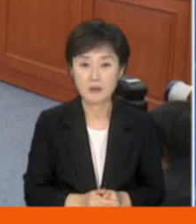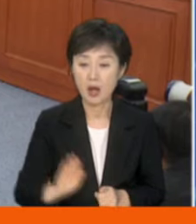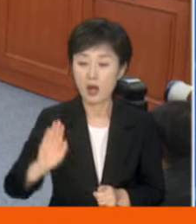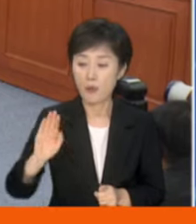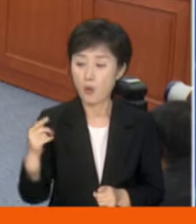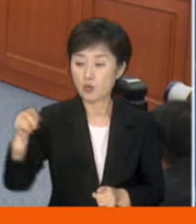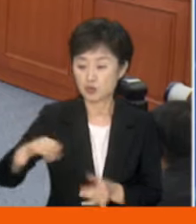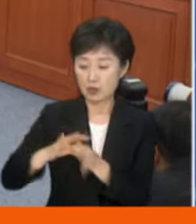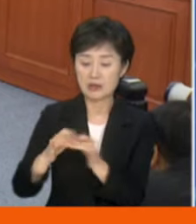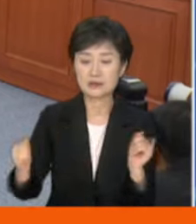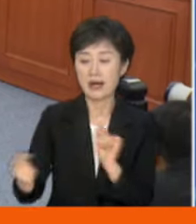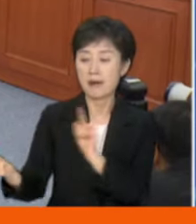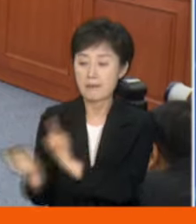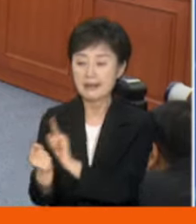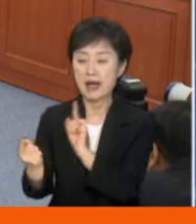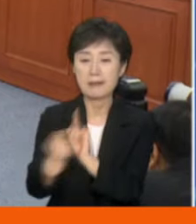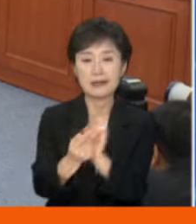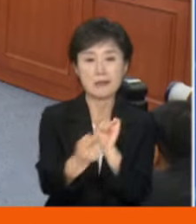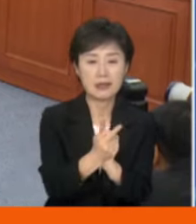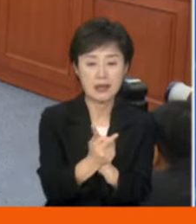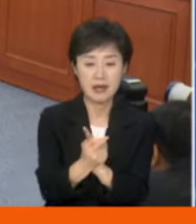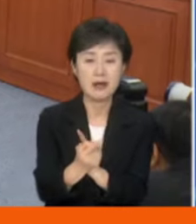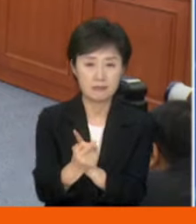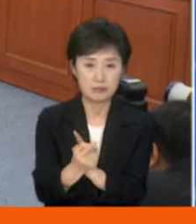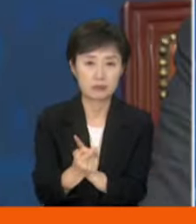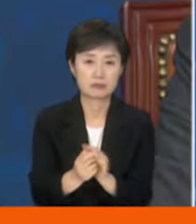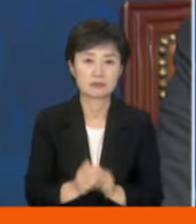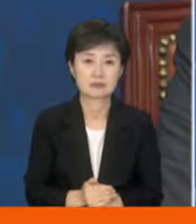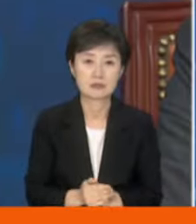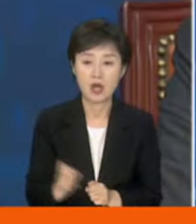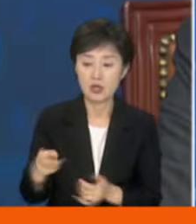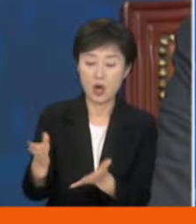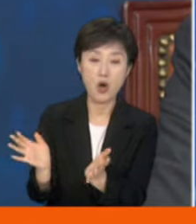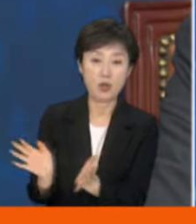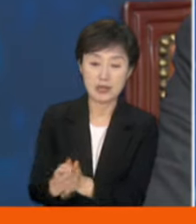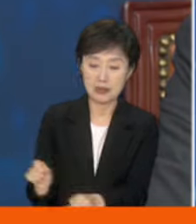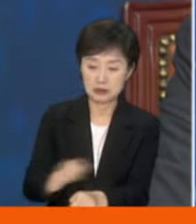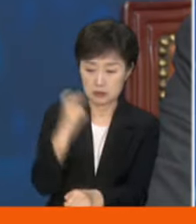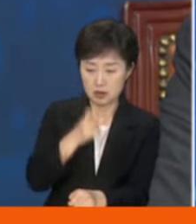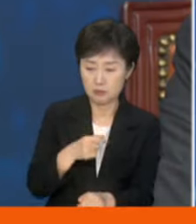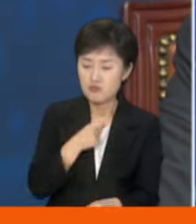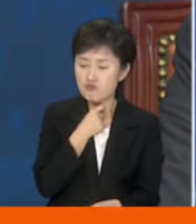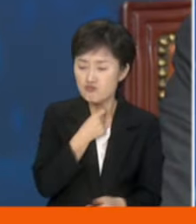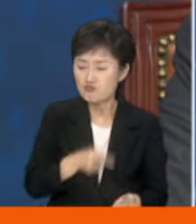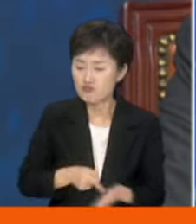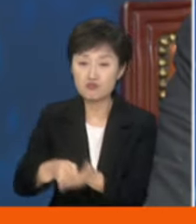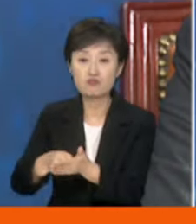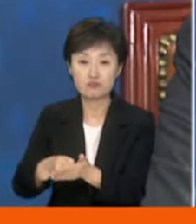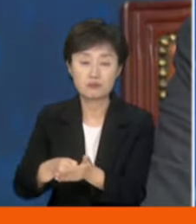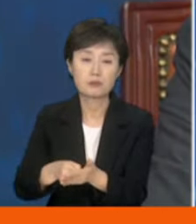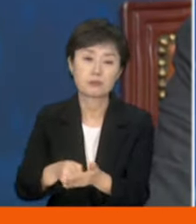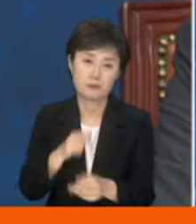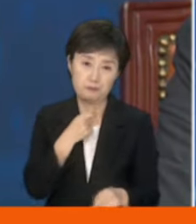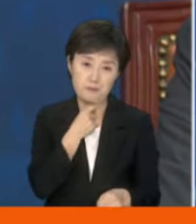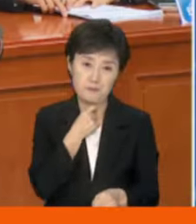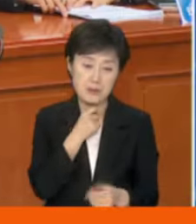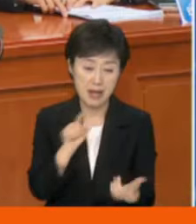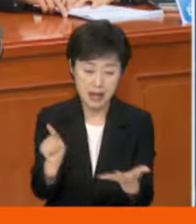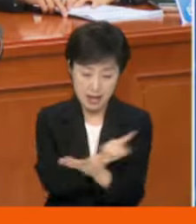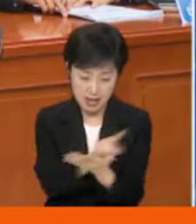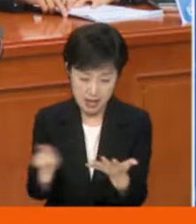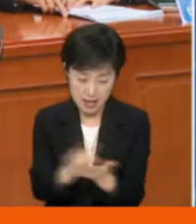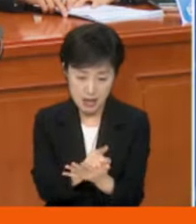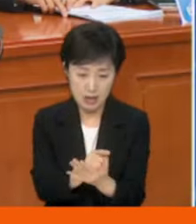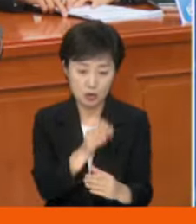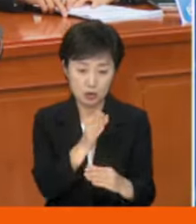인사 등을 만나며 외연 확장을 하는 모습인데요. 여권을 상대로 특검 공세를 몰아붙이는 한편으로 외연 확장을 통해